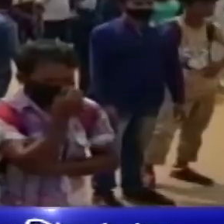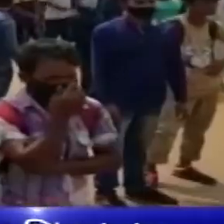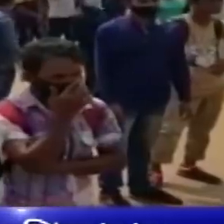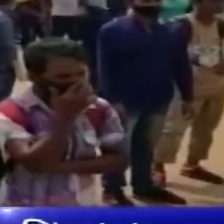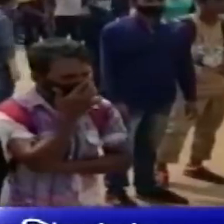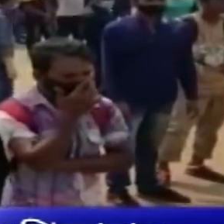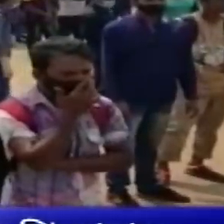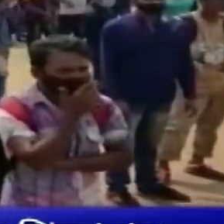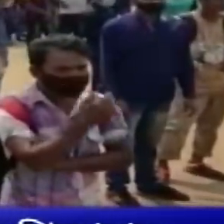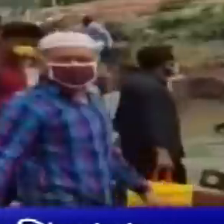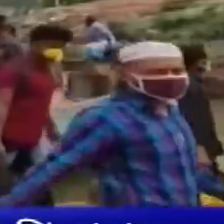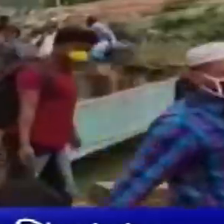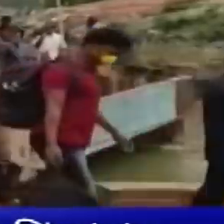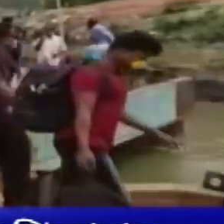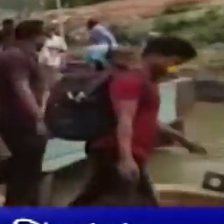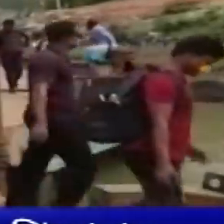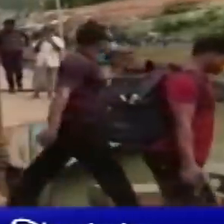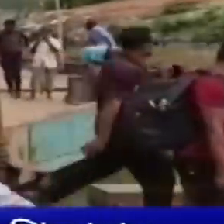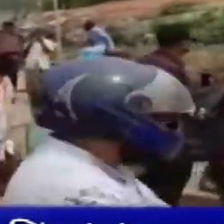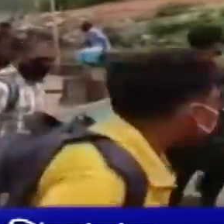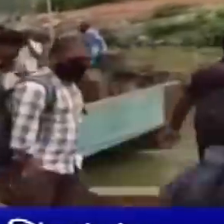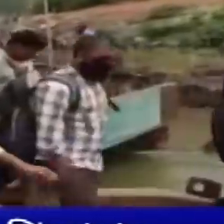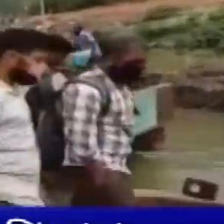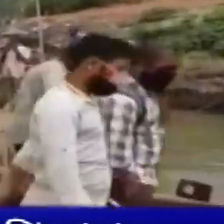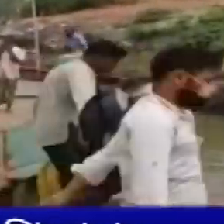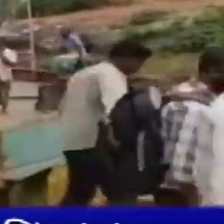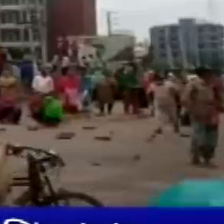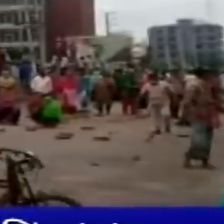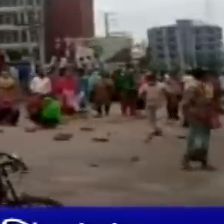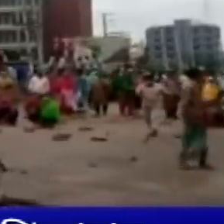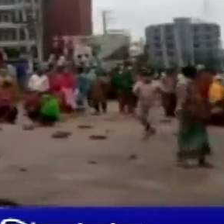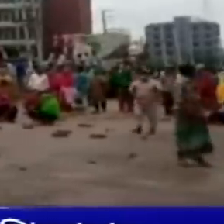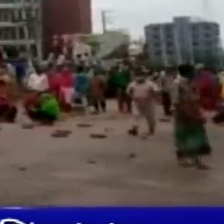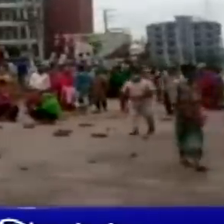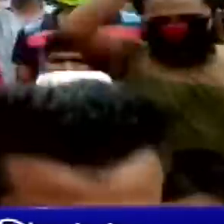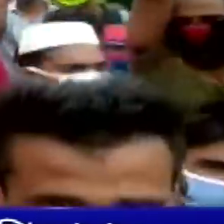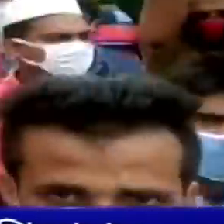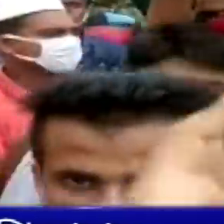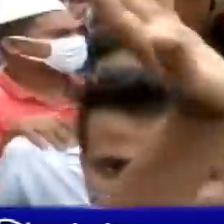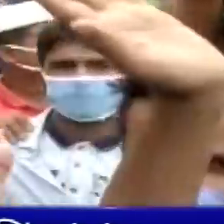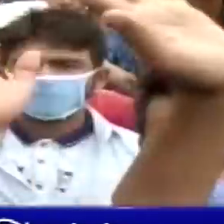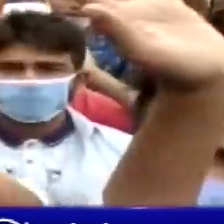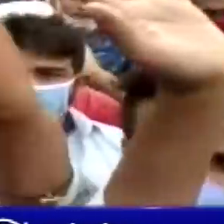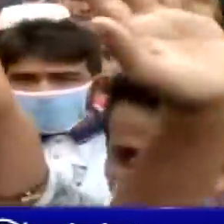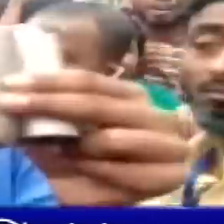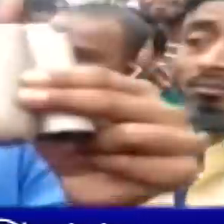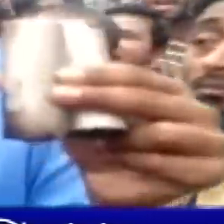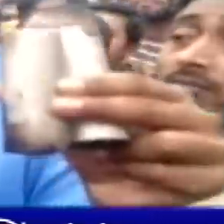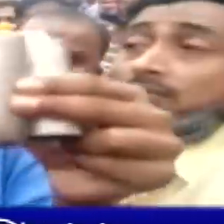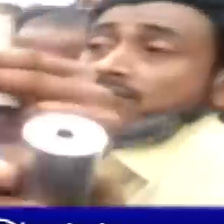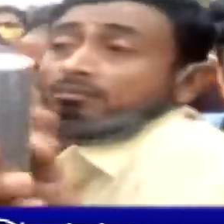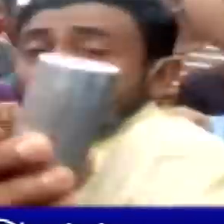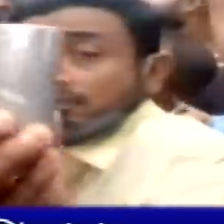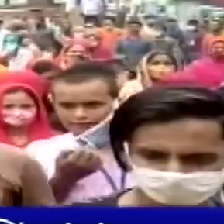নিষেধাজ্ঞা লকডাউন ভেঙে আবারও রাজধানীমুখী মানুষের ঢল বেতন ও স্বাস্থ্য সুরক্ষার দাবিতে গাজীপুরে গার্মেন্টস কর্মীদের